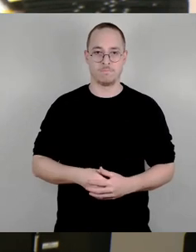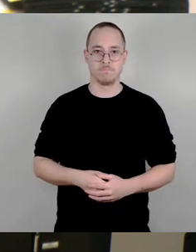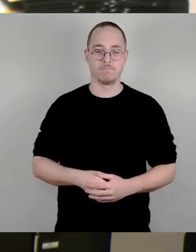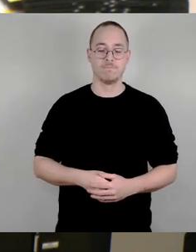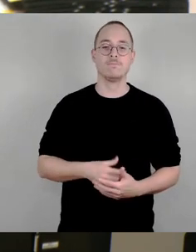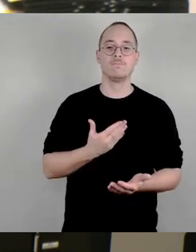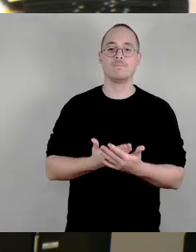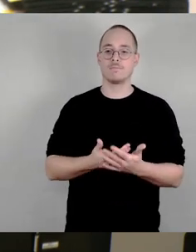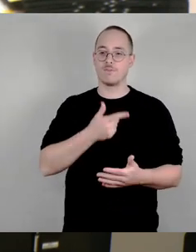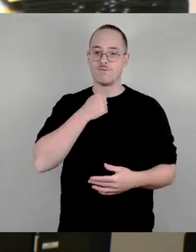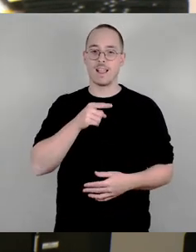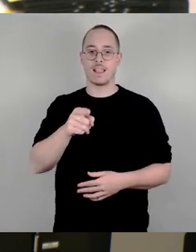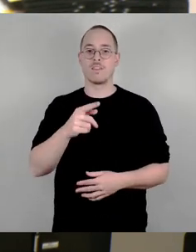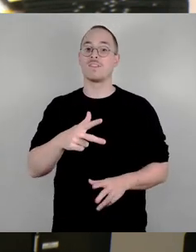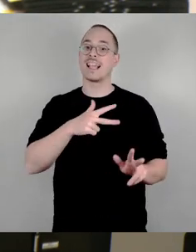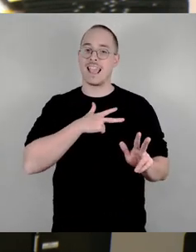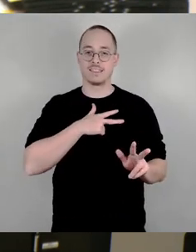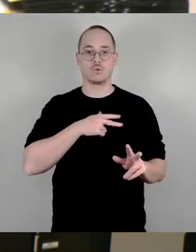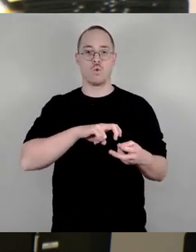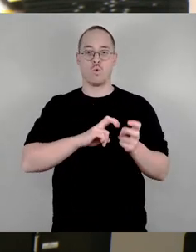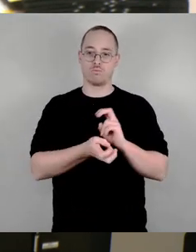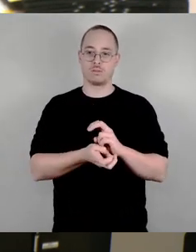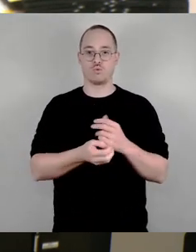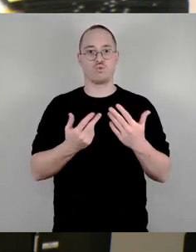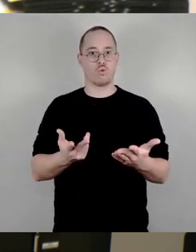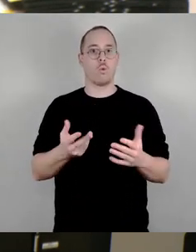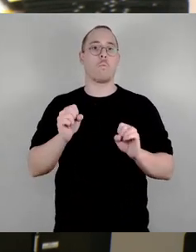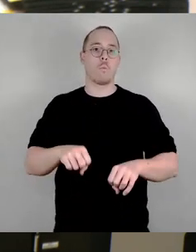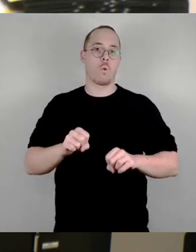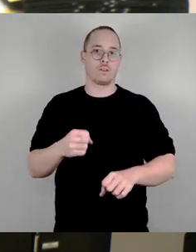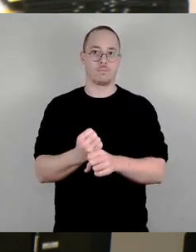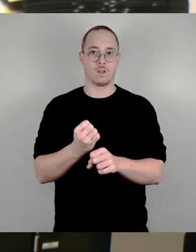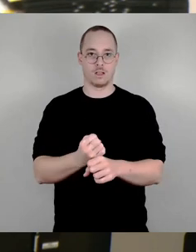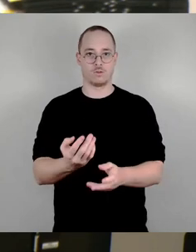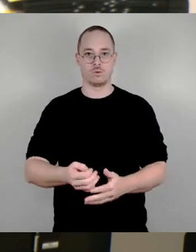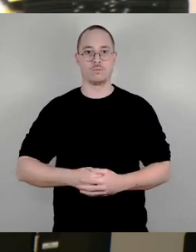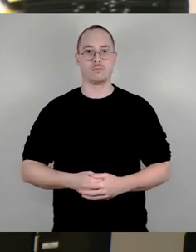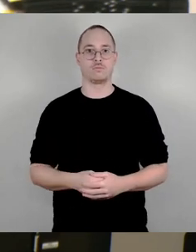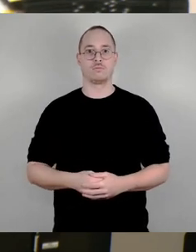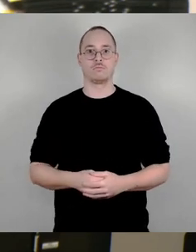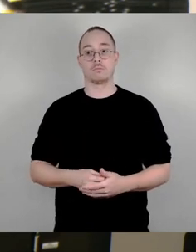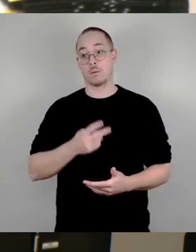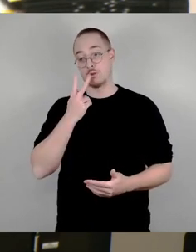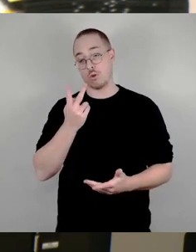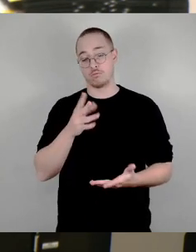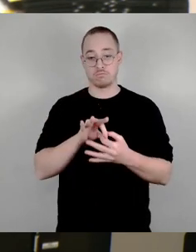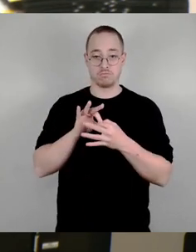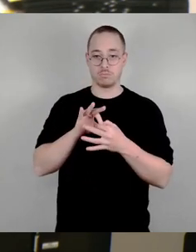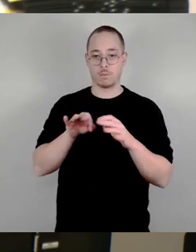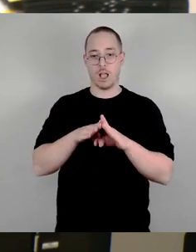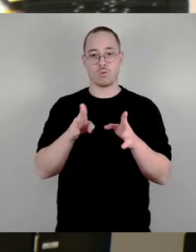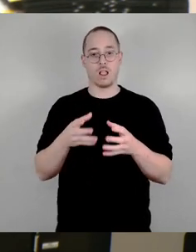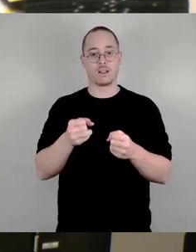kann. Die Zeitschienen dazu sind ja offen gelassen und in Abhängigkeit der Haushaltsmittel gestellt worden. Also insoweit ist es